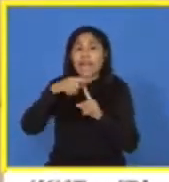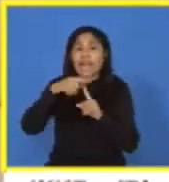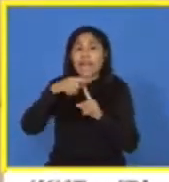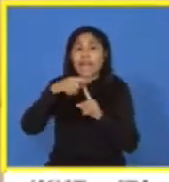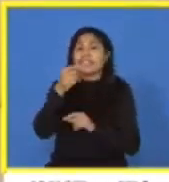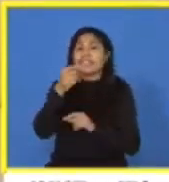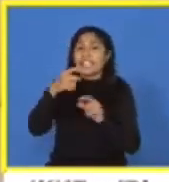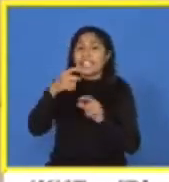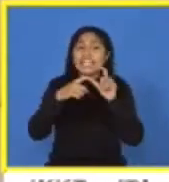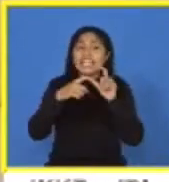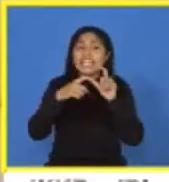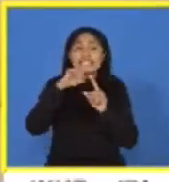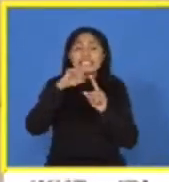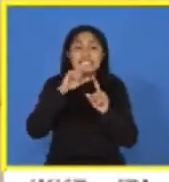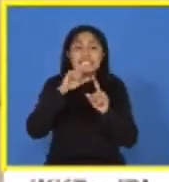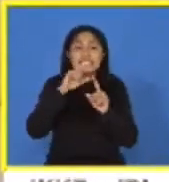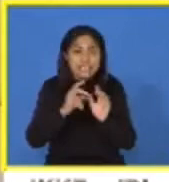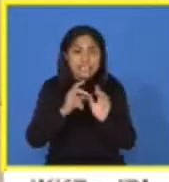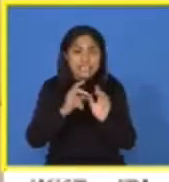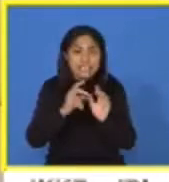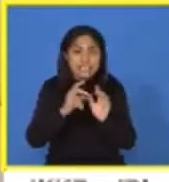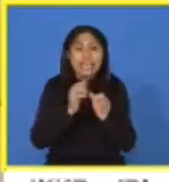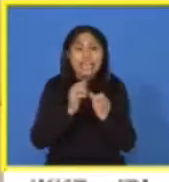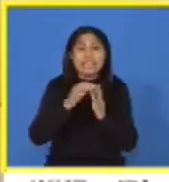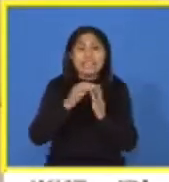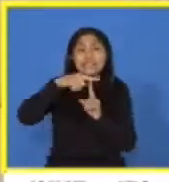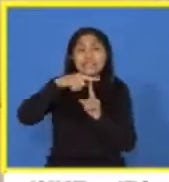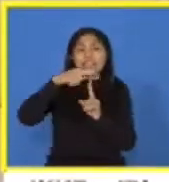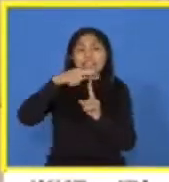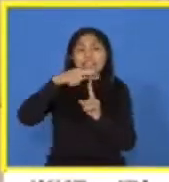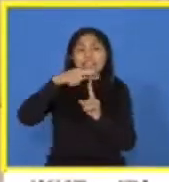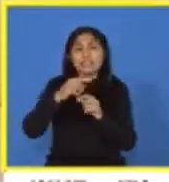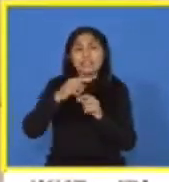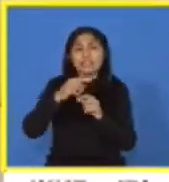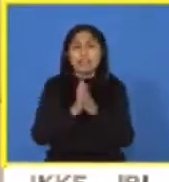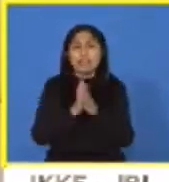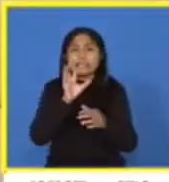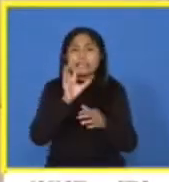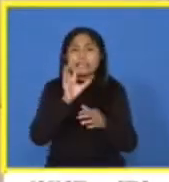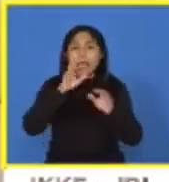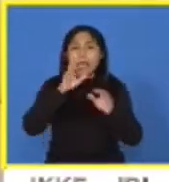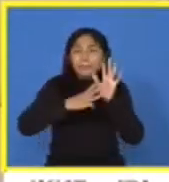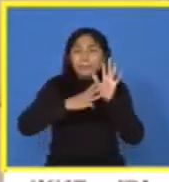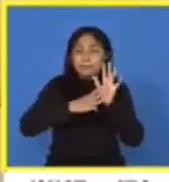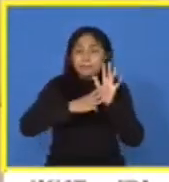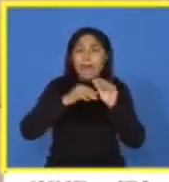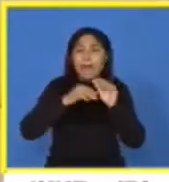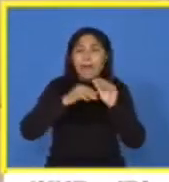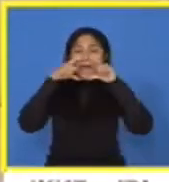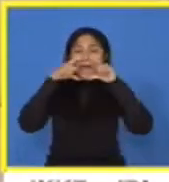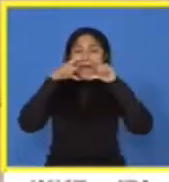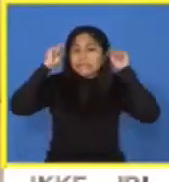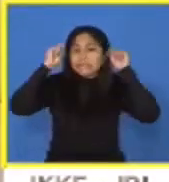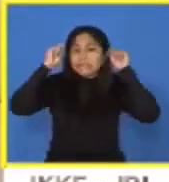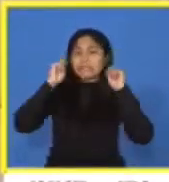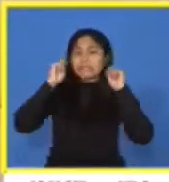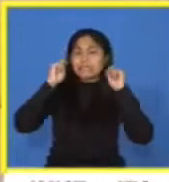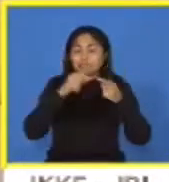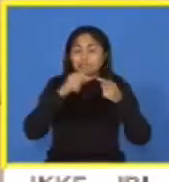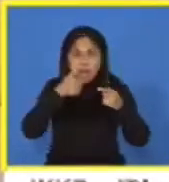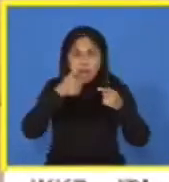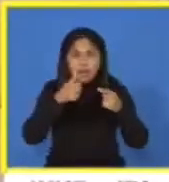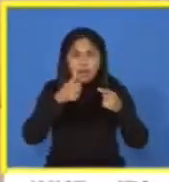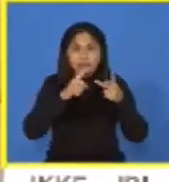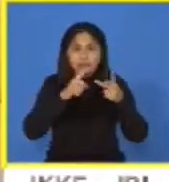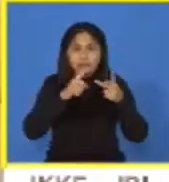testing, tracing, dan treatment. Ya. Sedangkan 5M itu memakai masker dengan benar, mencuci tangan pakai sabun di